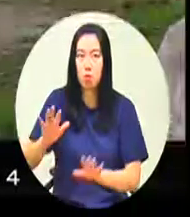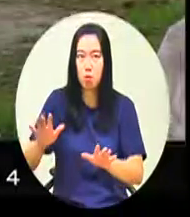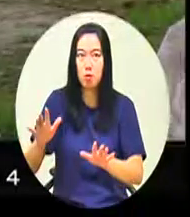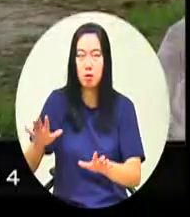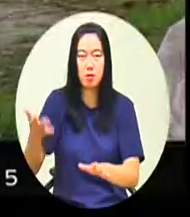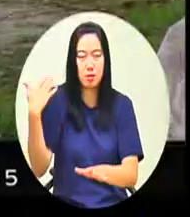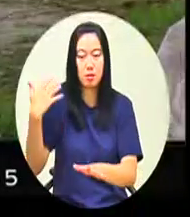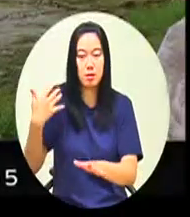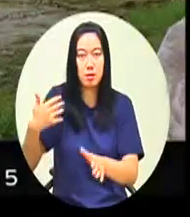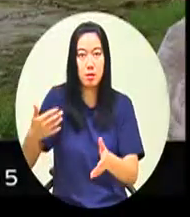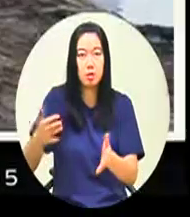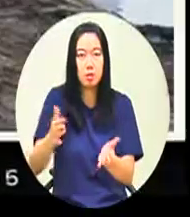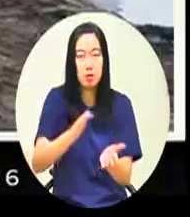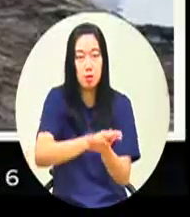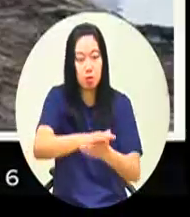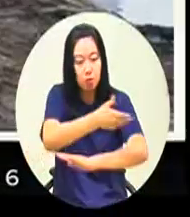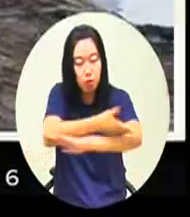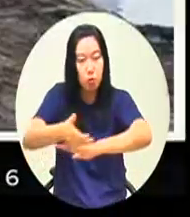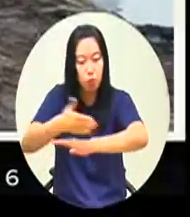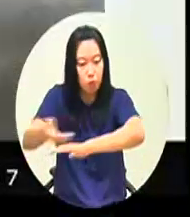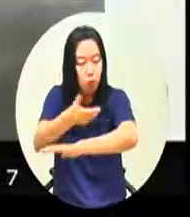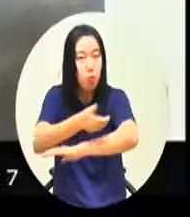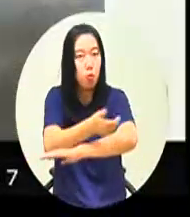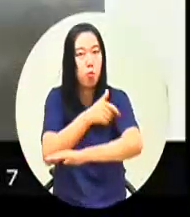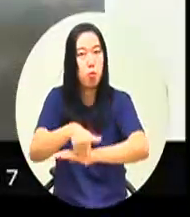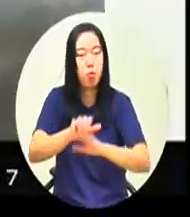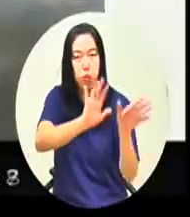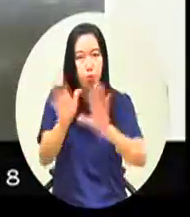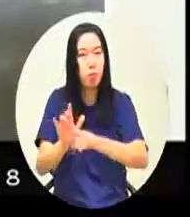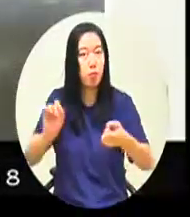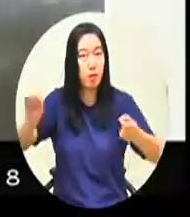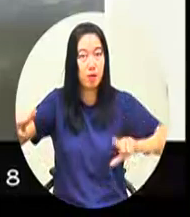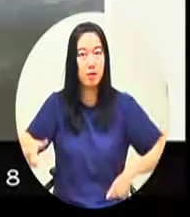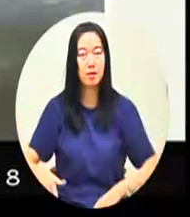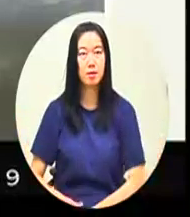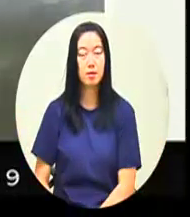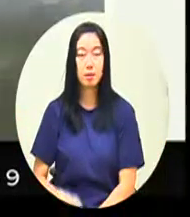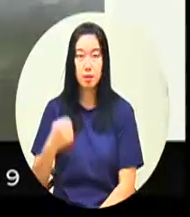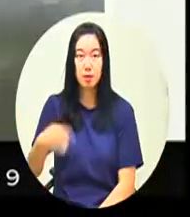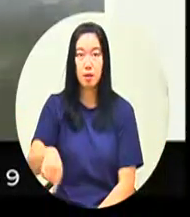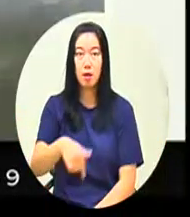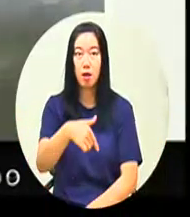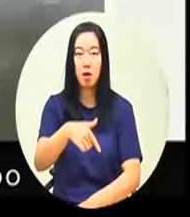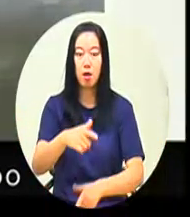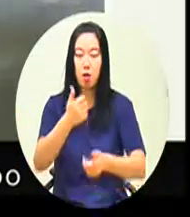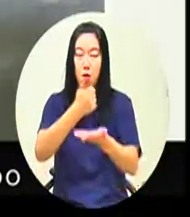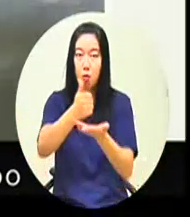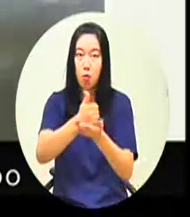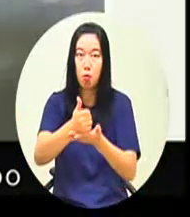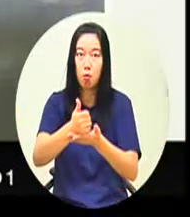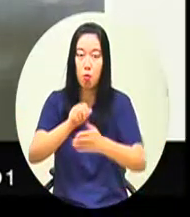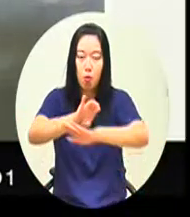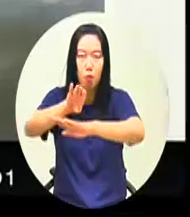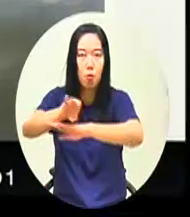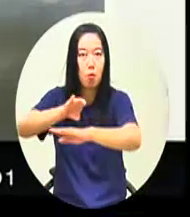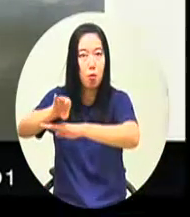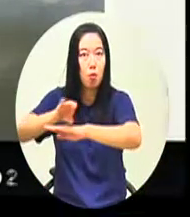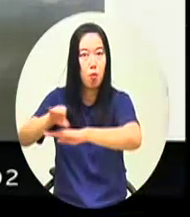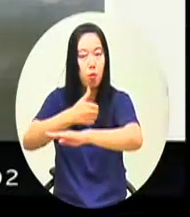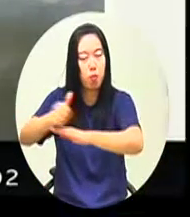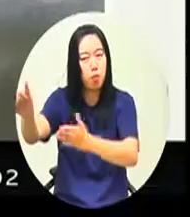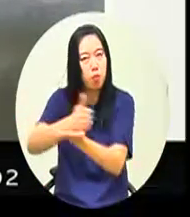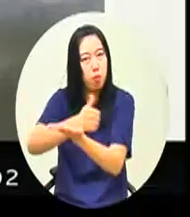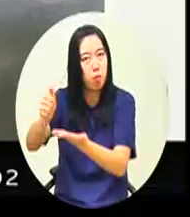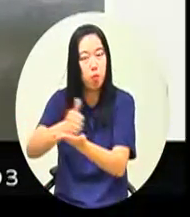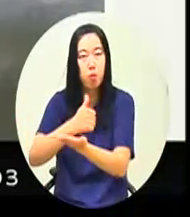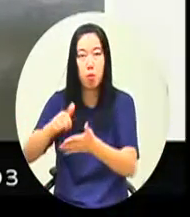样的。好，你看它呢还有，你看它的还有卡车在那边来来往往，一直在载个不停，